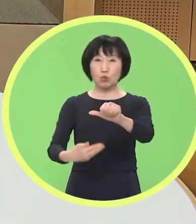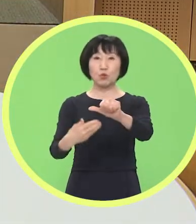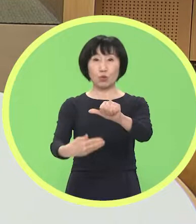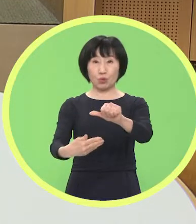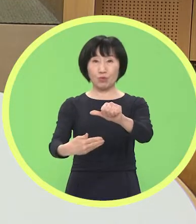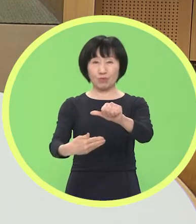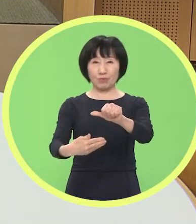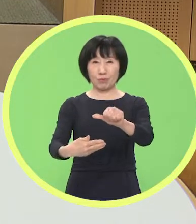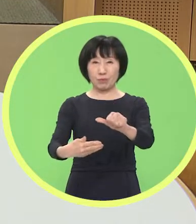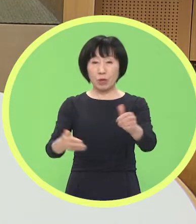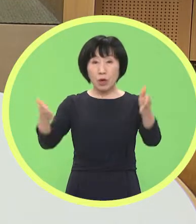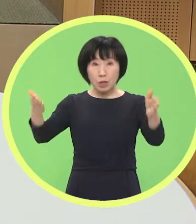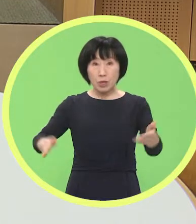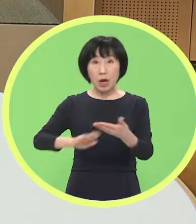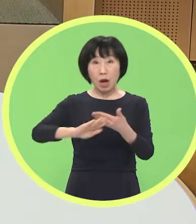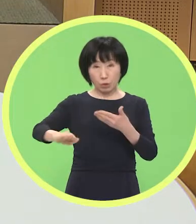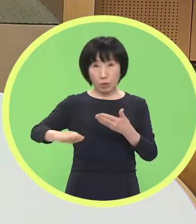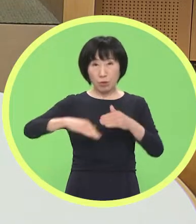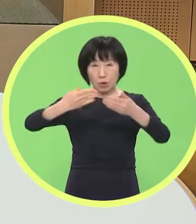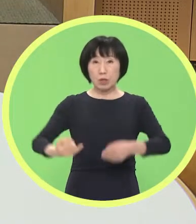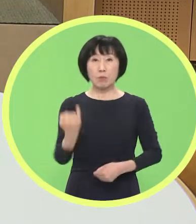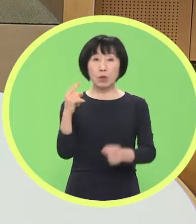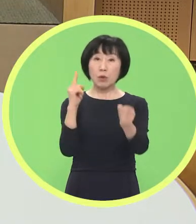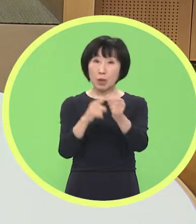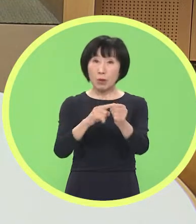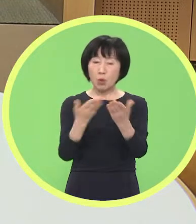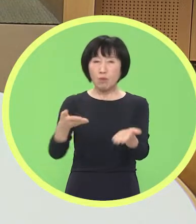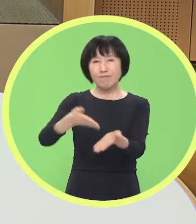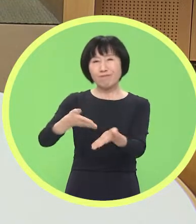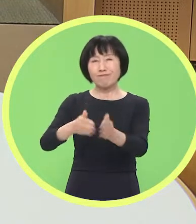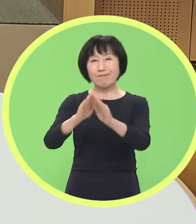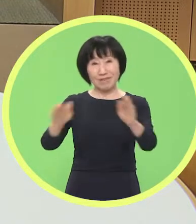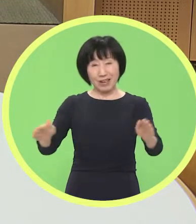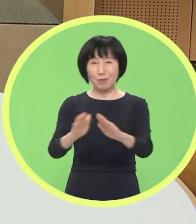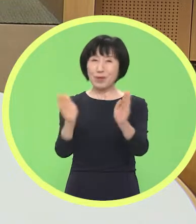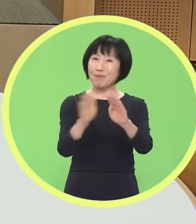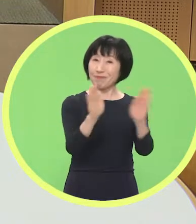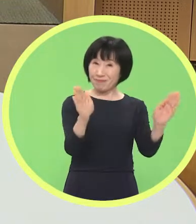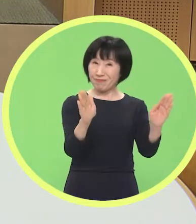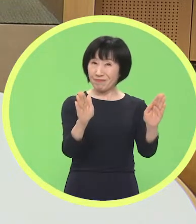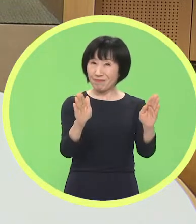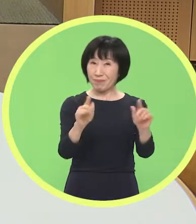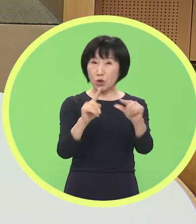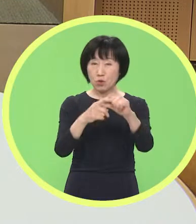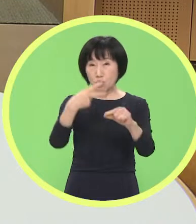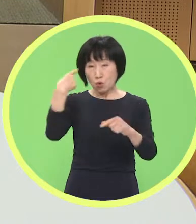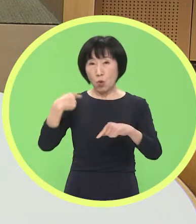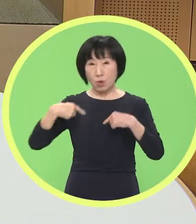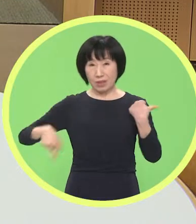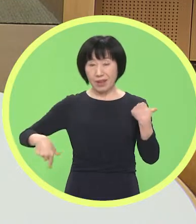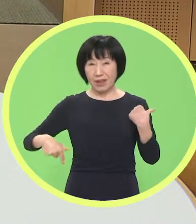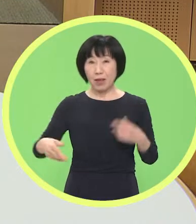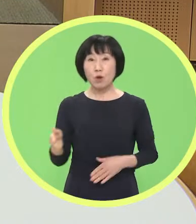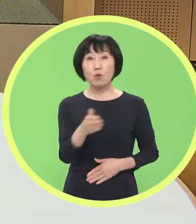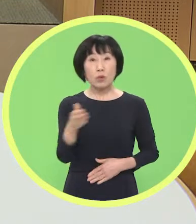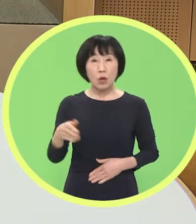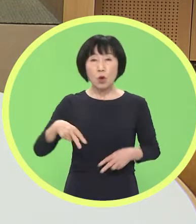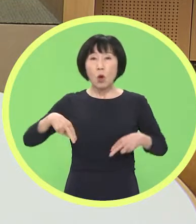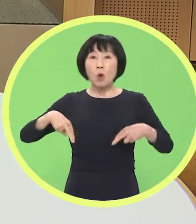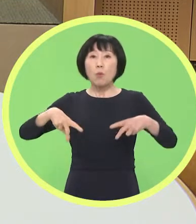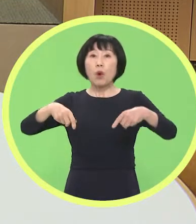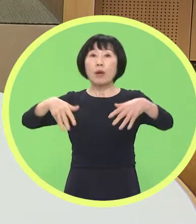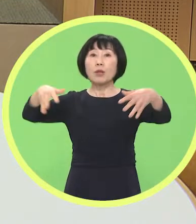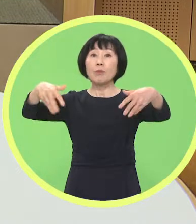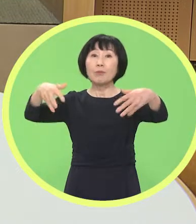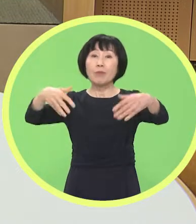まで。 イベント期間外でも妊婦さん向けのお話し会を毎月実施したり、中学生と高校生相